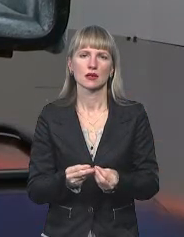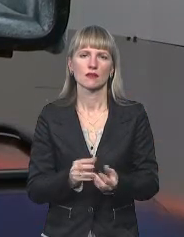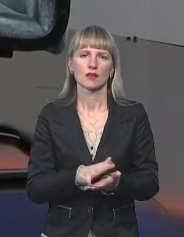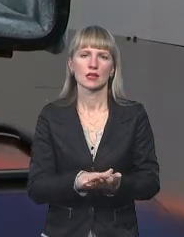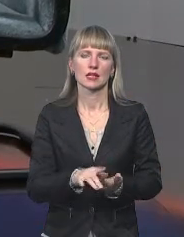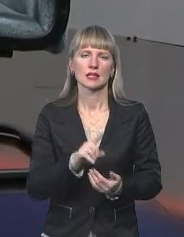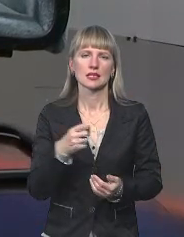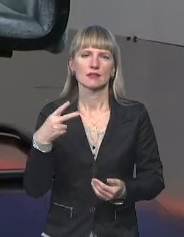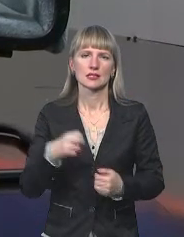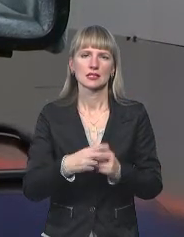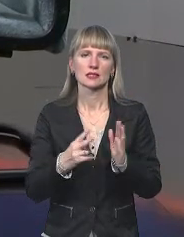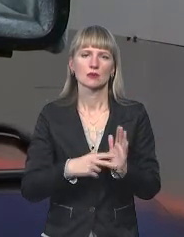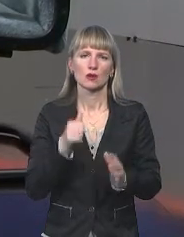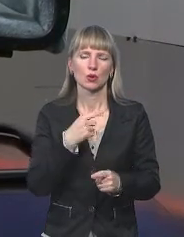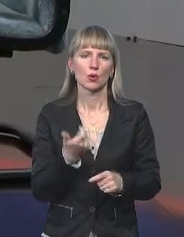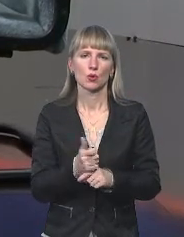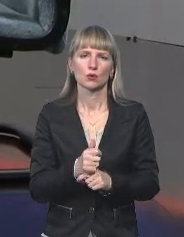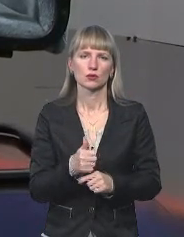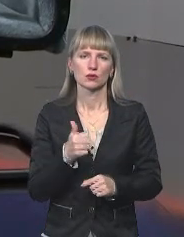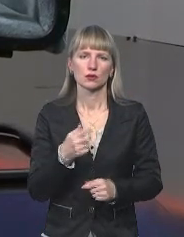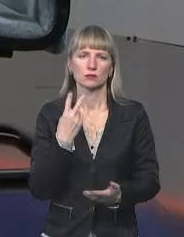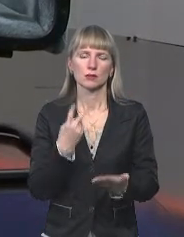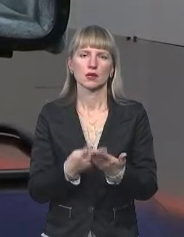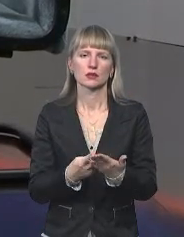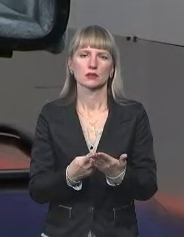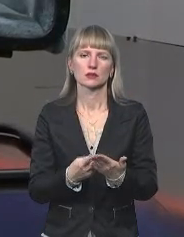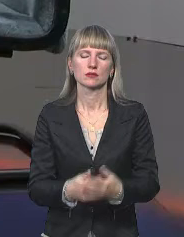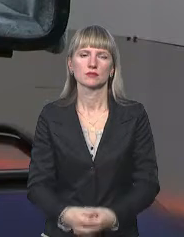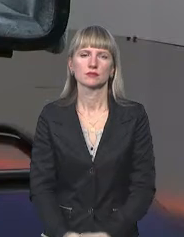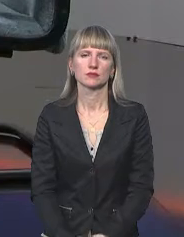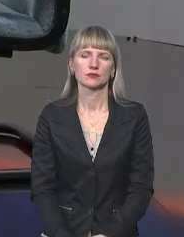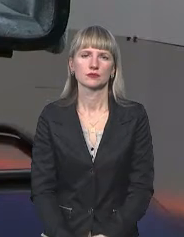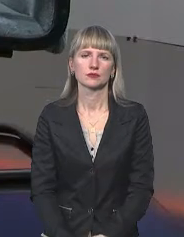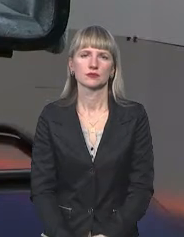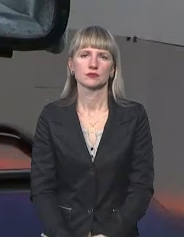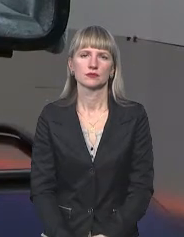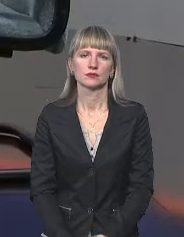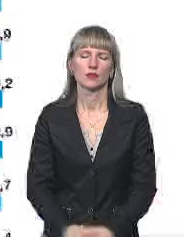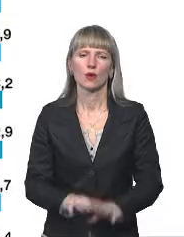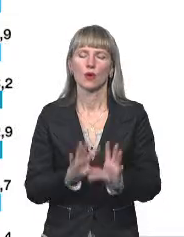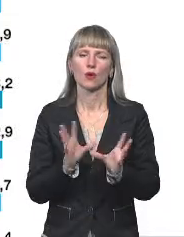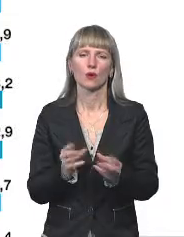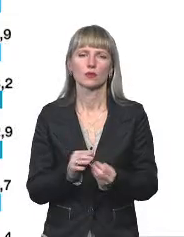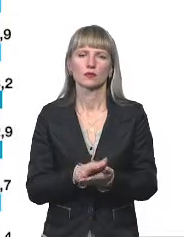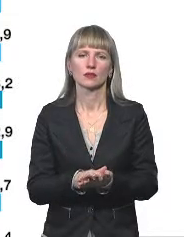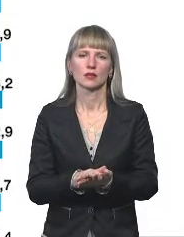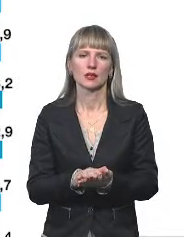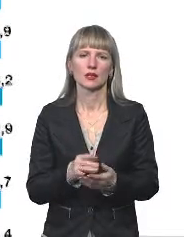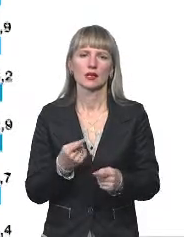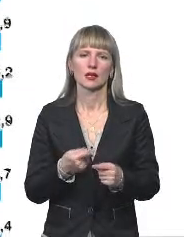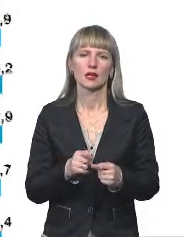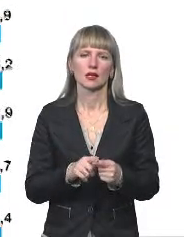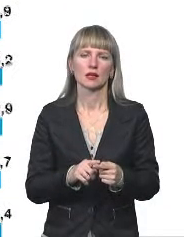за 2017 рік, але він дуже показовий. От якщо нам зараз покажуть обсяг видатків. Загальний. А, це коментар вже в